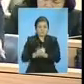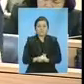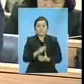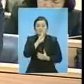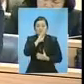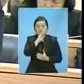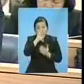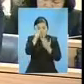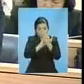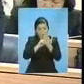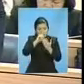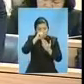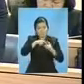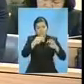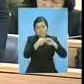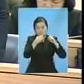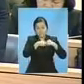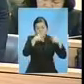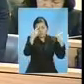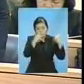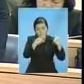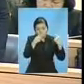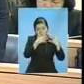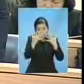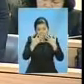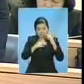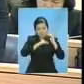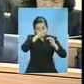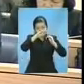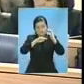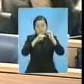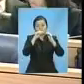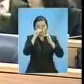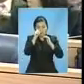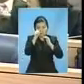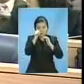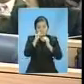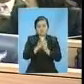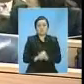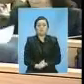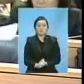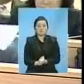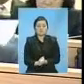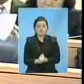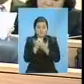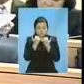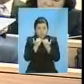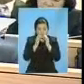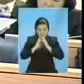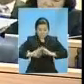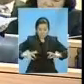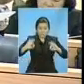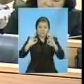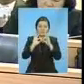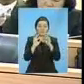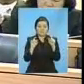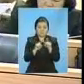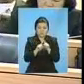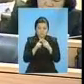พ้นจากความขัดแย้งณวินาทีนี้ได้แล้วท่านประธานคะเรื่องนี้เป็นเรื่องที่สำคัญมาก